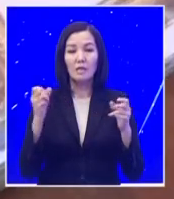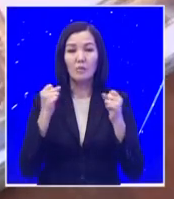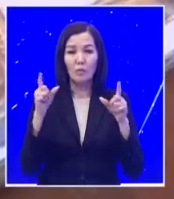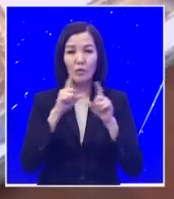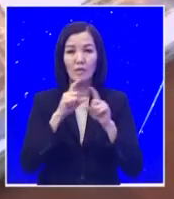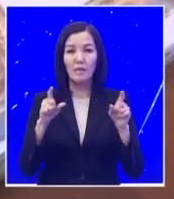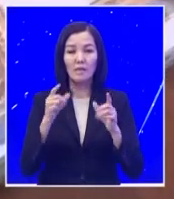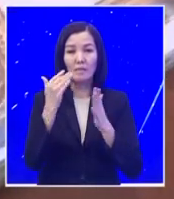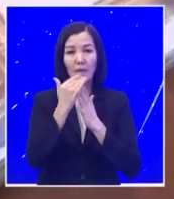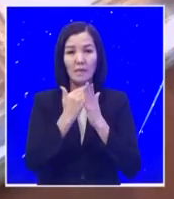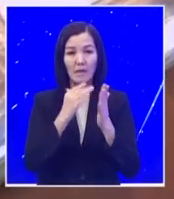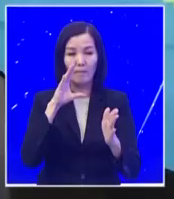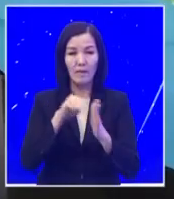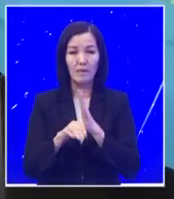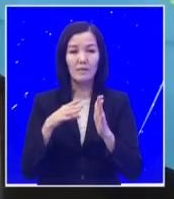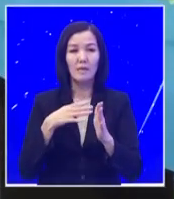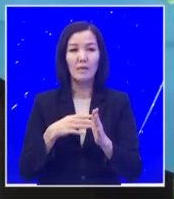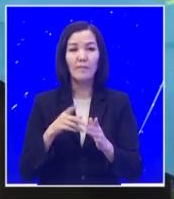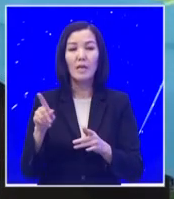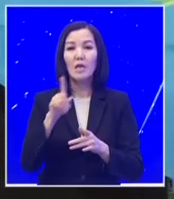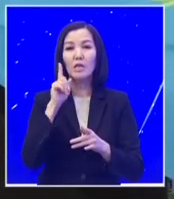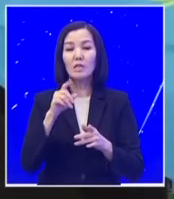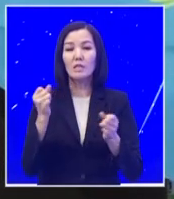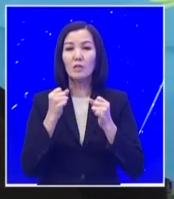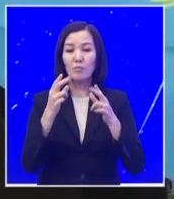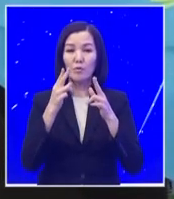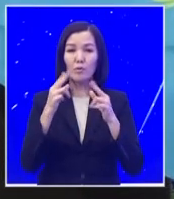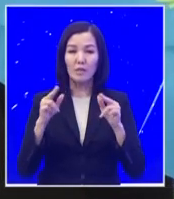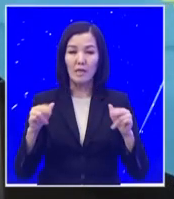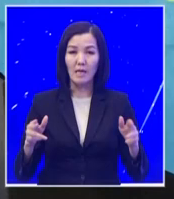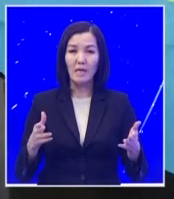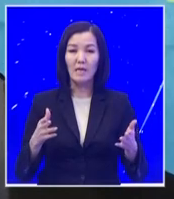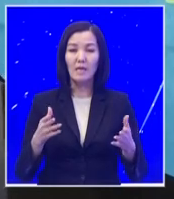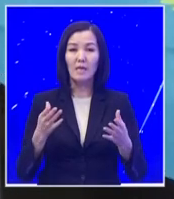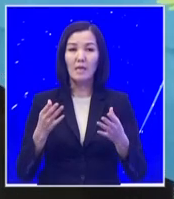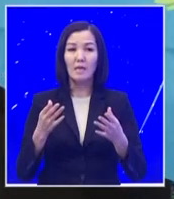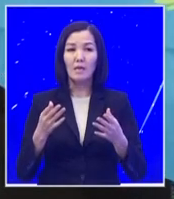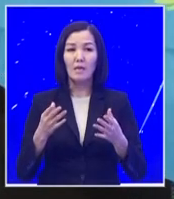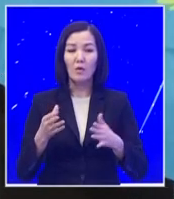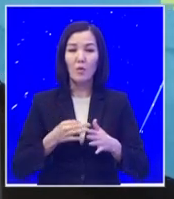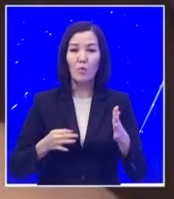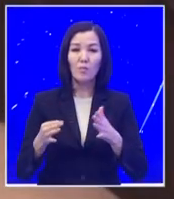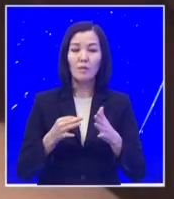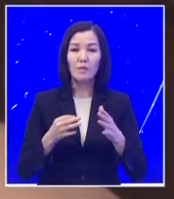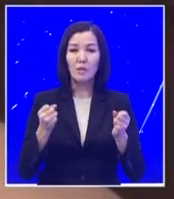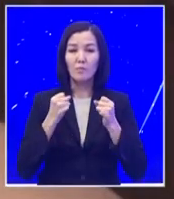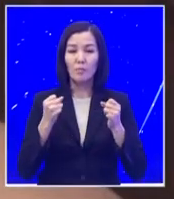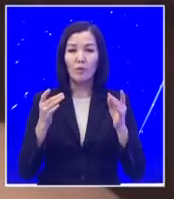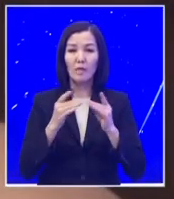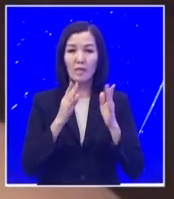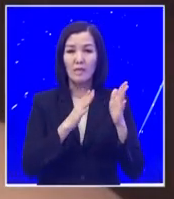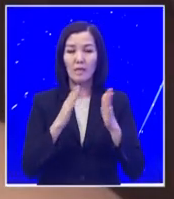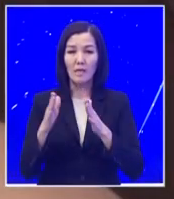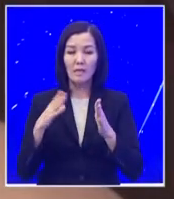да бағдарламаға енгізген екен. Жастар спорт сарайы, сосын жаңағы облыстық спорт интернаты дарынды балаларға